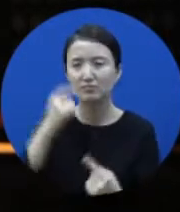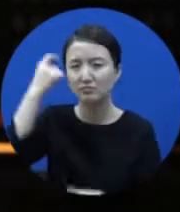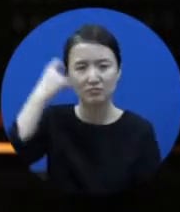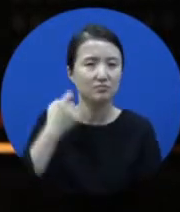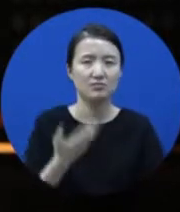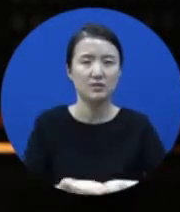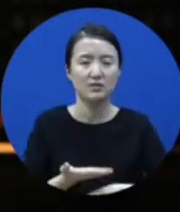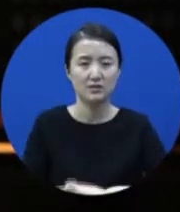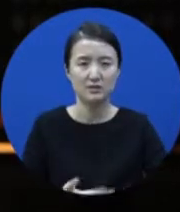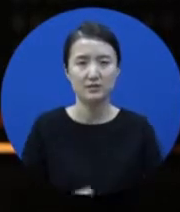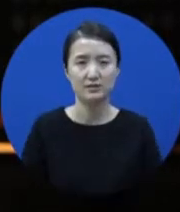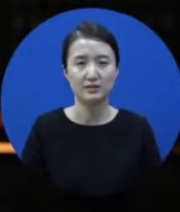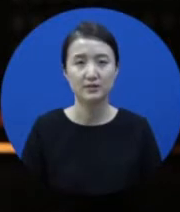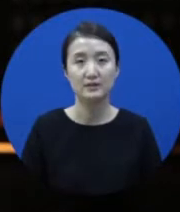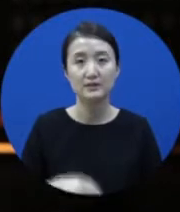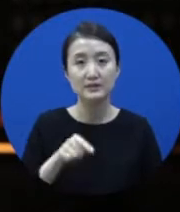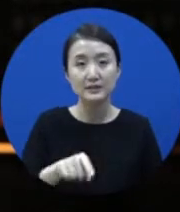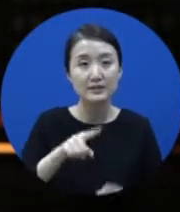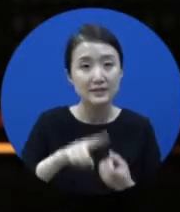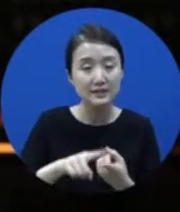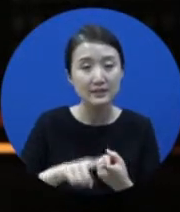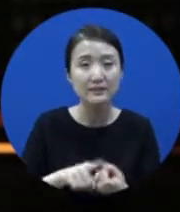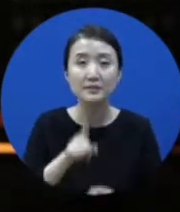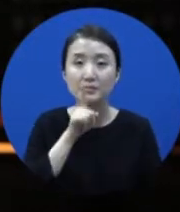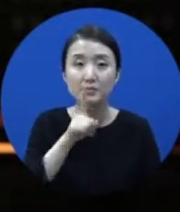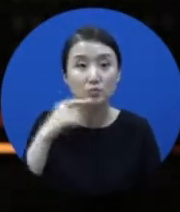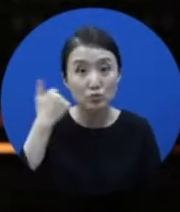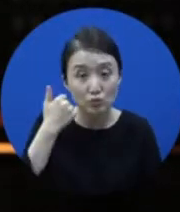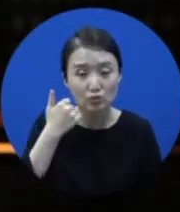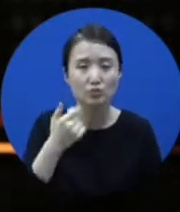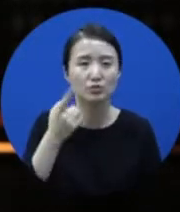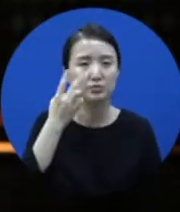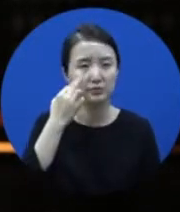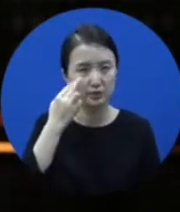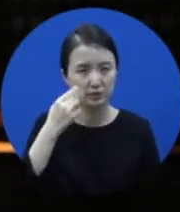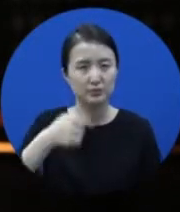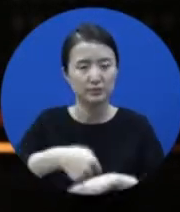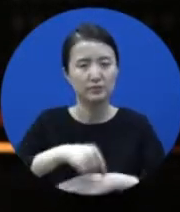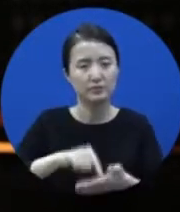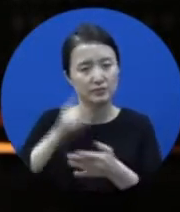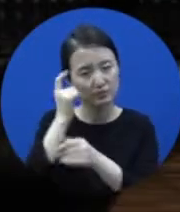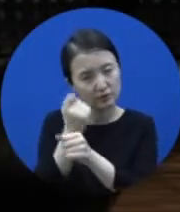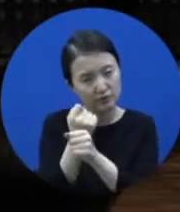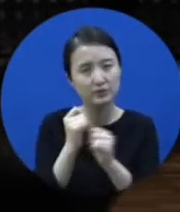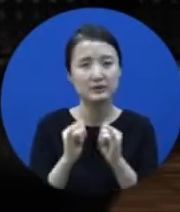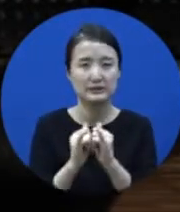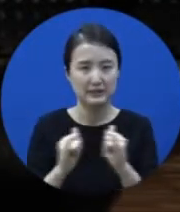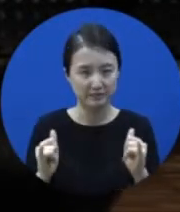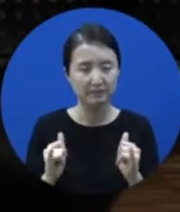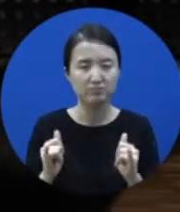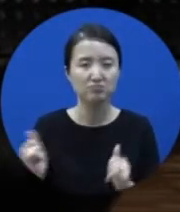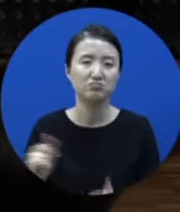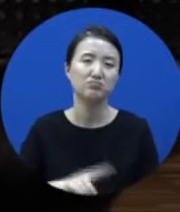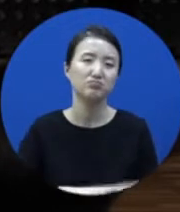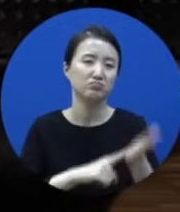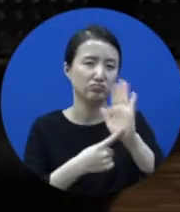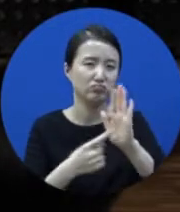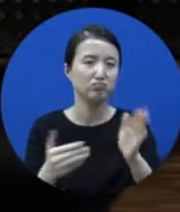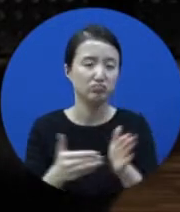메라비안이라는 학자가 연구를 해봤더니 바로 이런 결론이 나왔다고 합니다. 자, 제가 작년